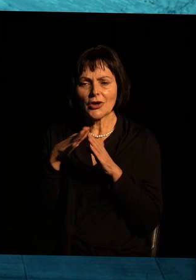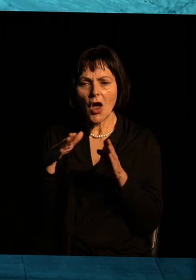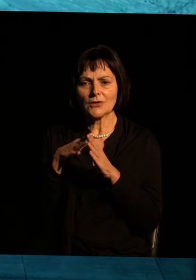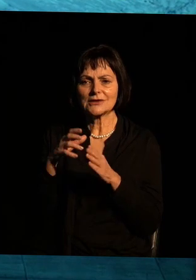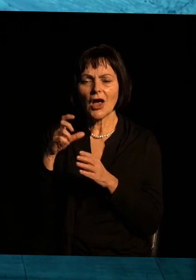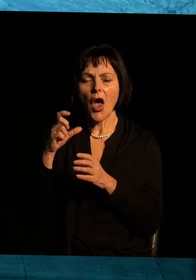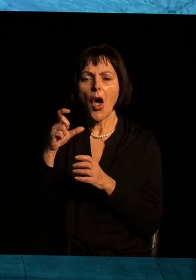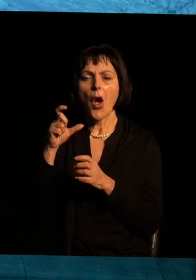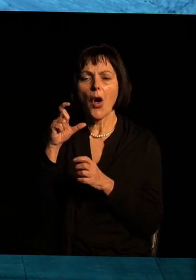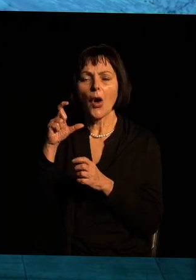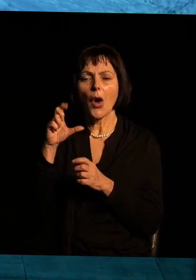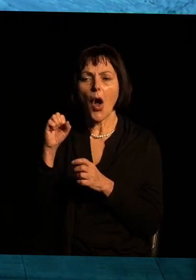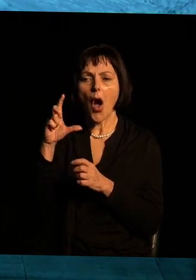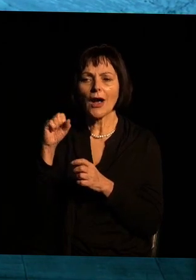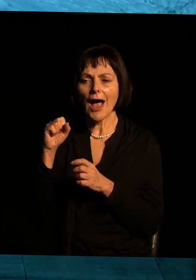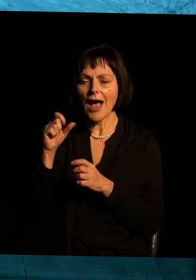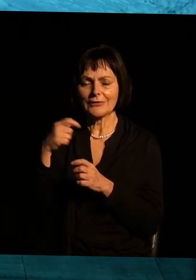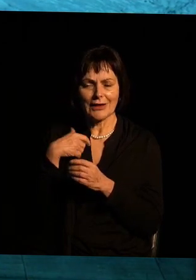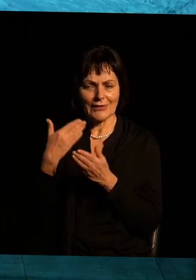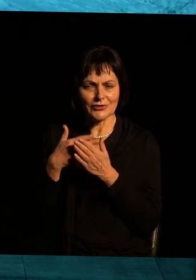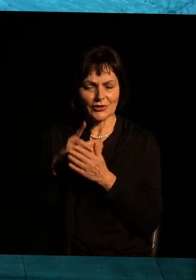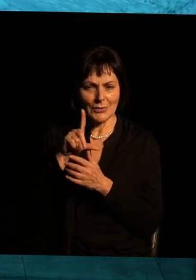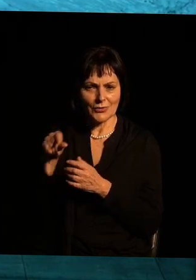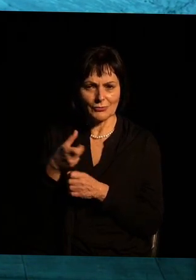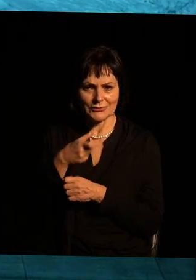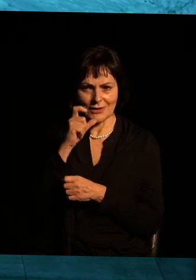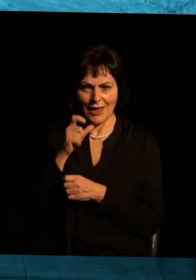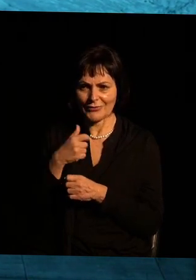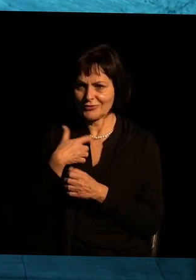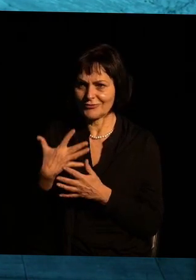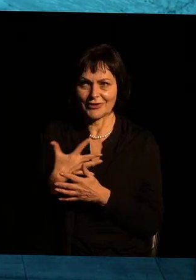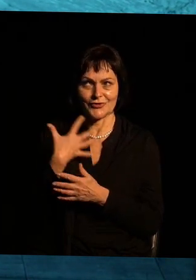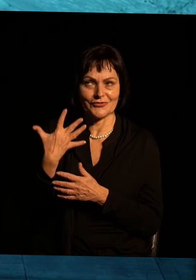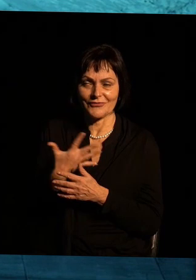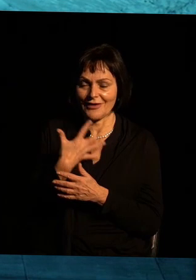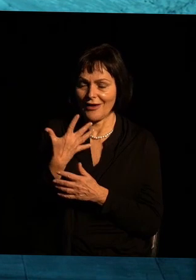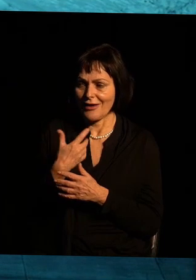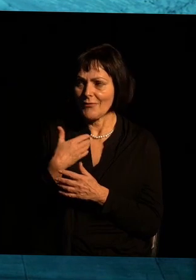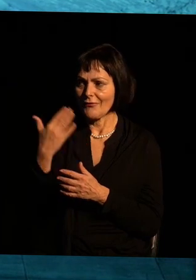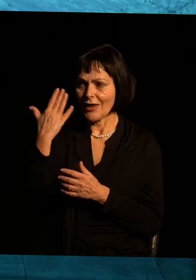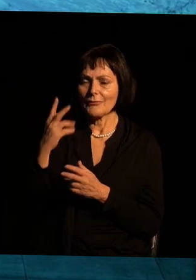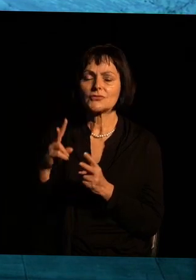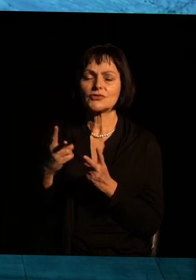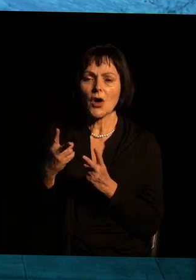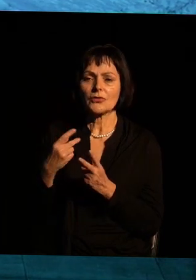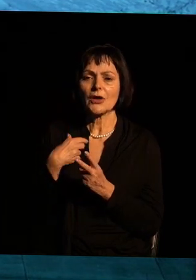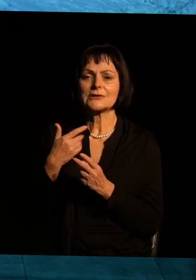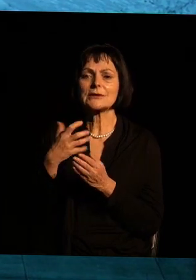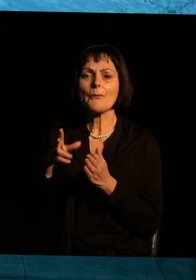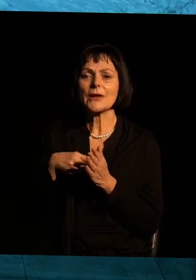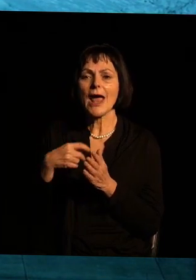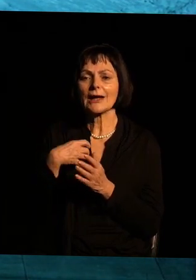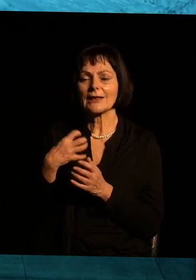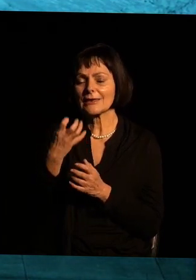z Coca-Colą, także mówię, czemu ja tam nie poszedłem się napić? To jest coś niesamowitego. No, my wiemy, z czego to wynika, jest niedotlenienie